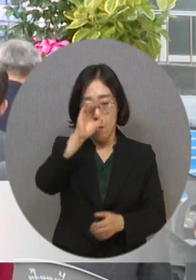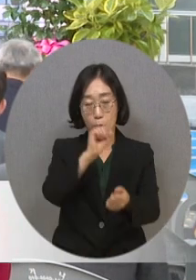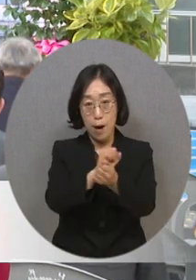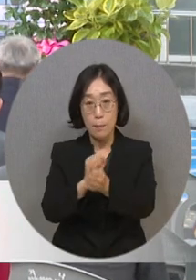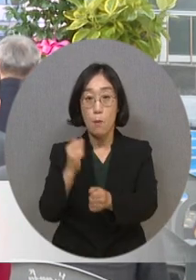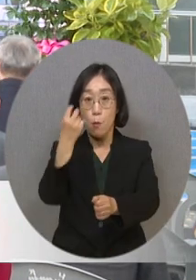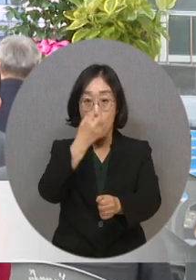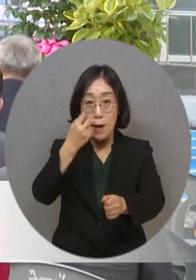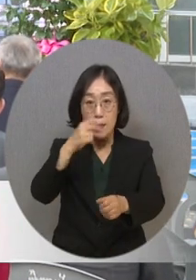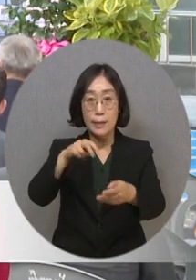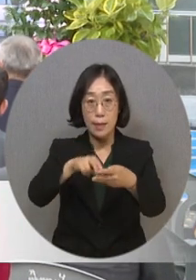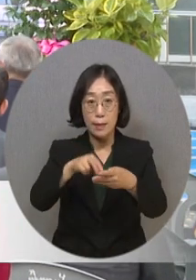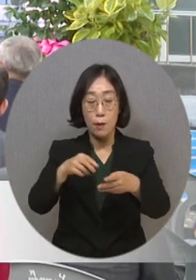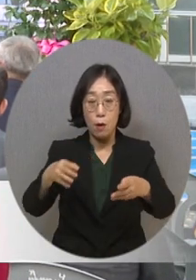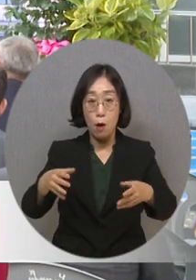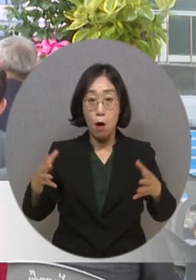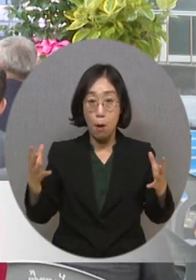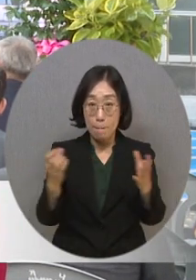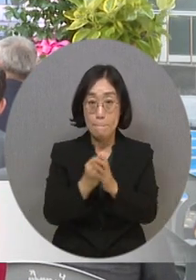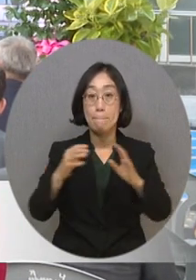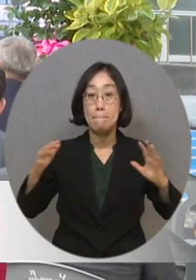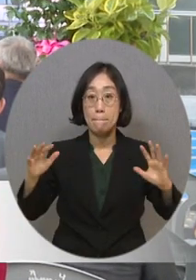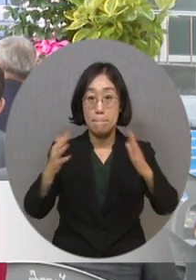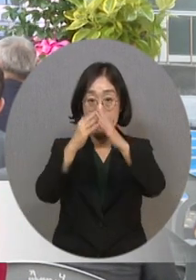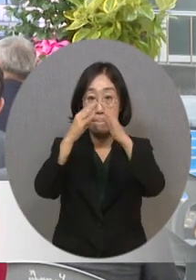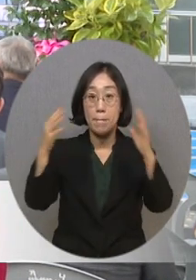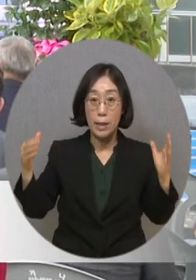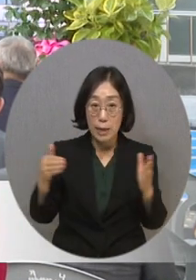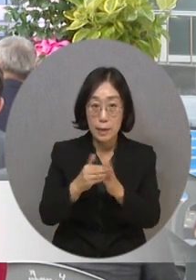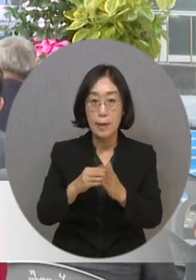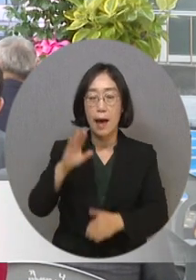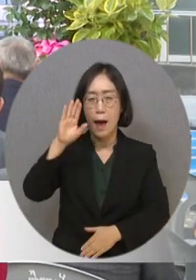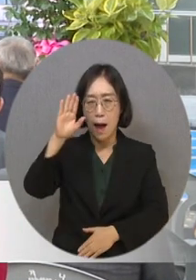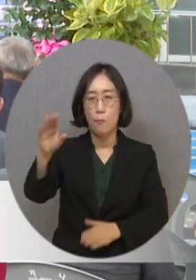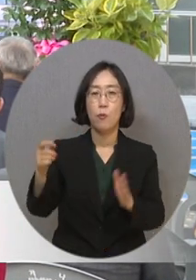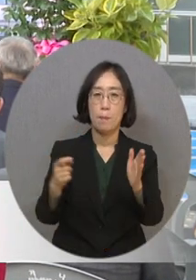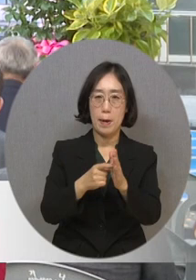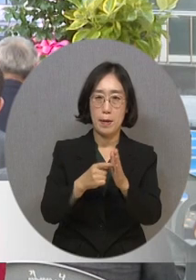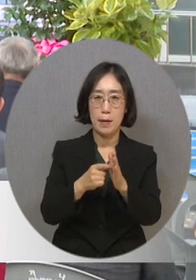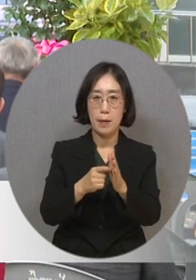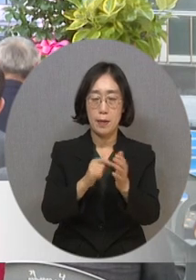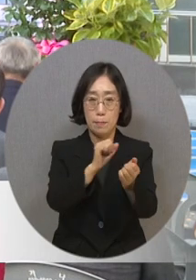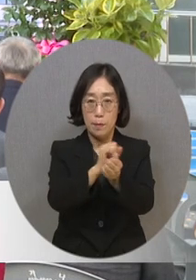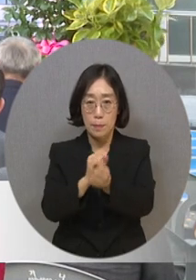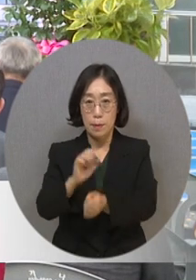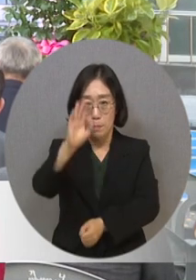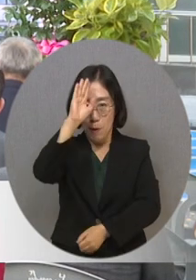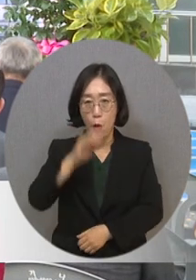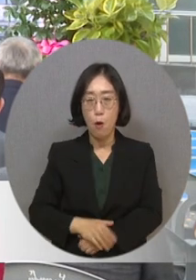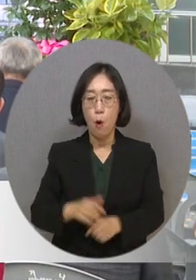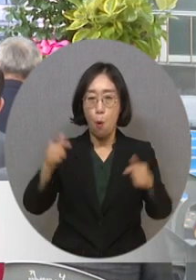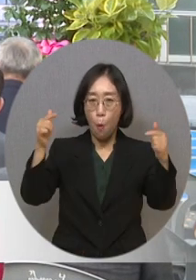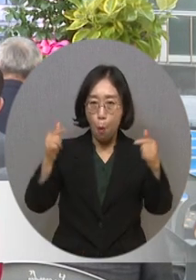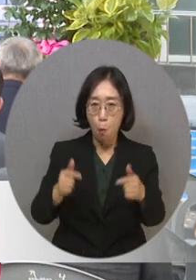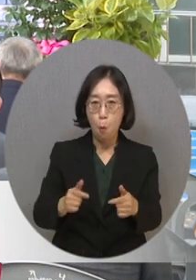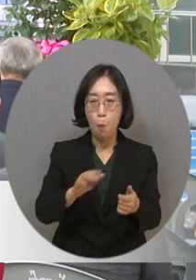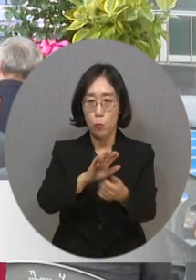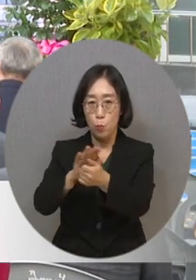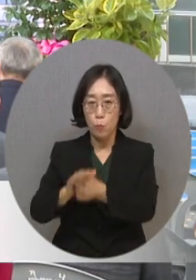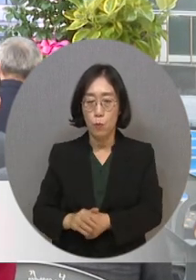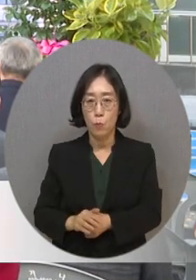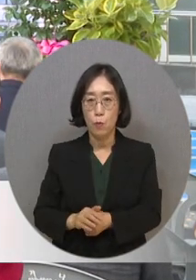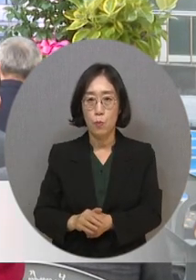관리센터가 중공 되어서 어 앞으로는 신속한 감염병 발생 대응 및 일반